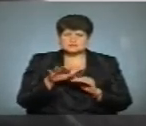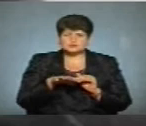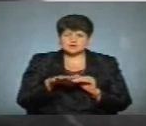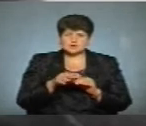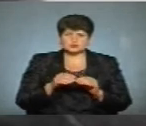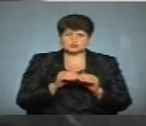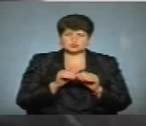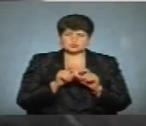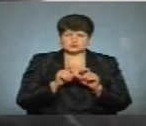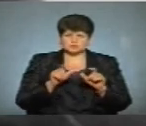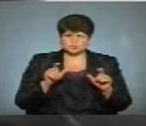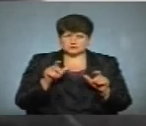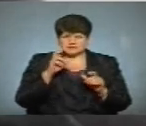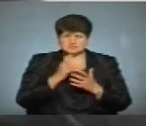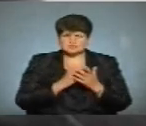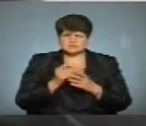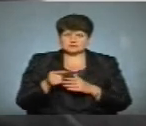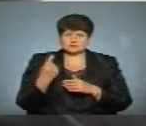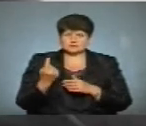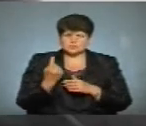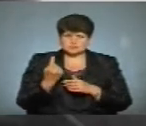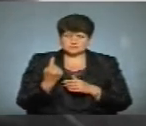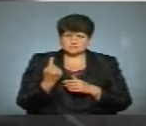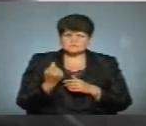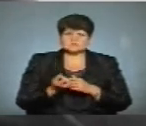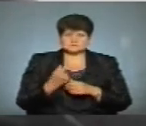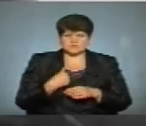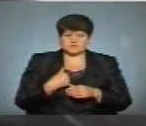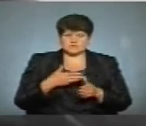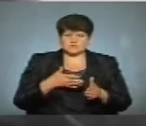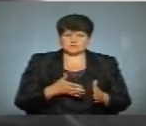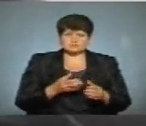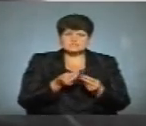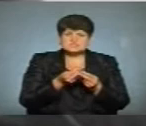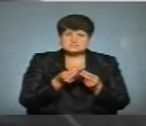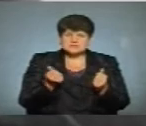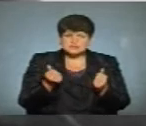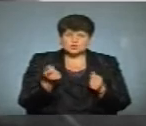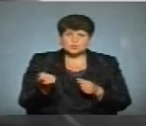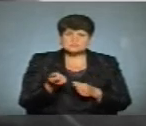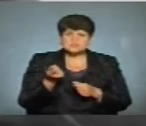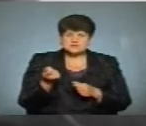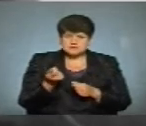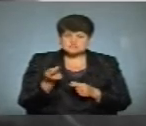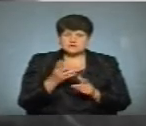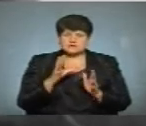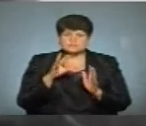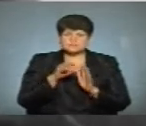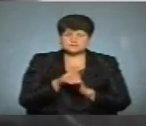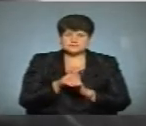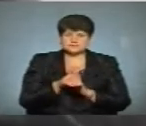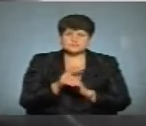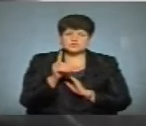структури Держрезерву у Тернопільській області, звідки я родом, зникло пшениці, яка помістилася